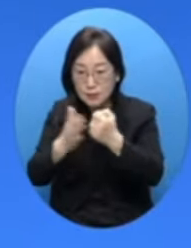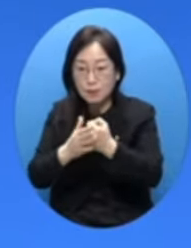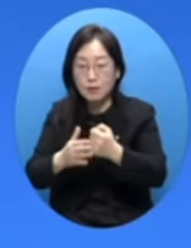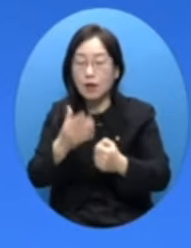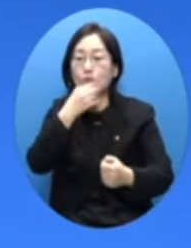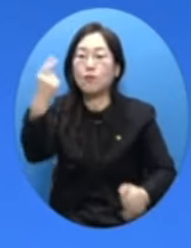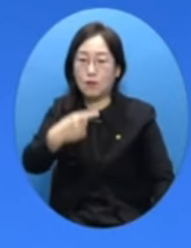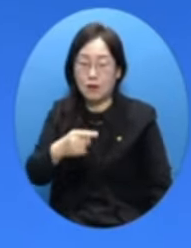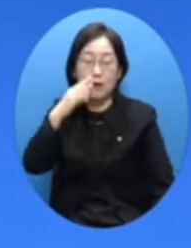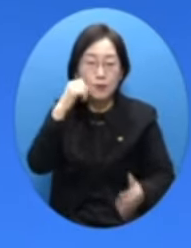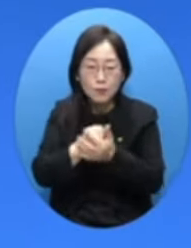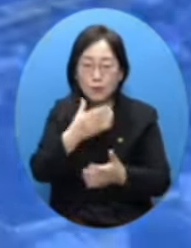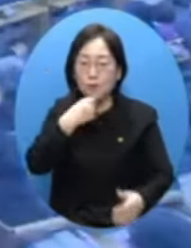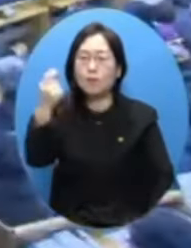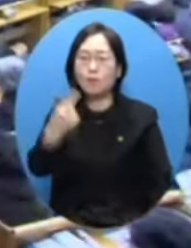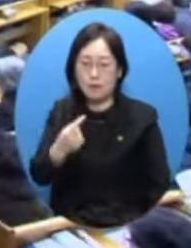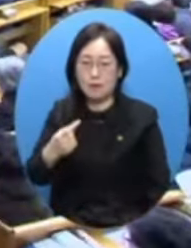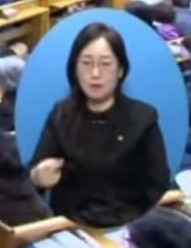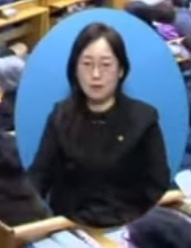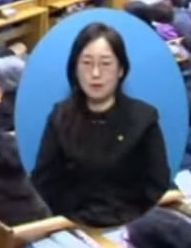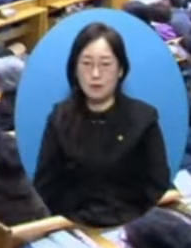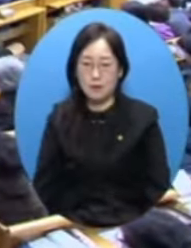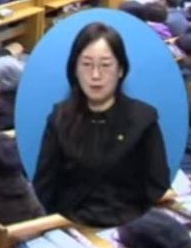임했습니다. 형통의 복이 임하게 되었던 것입니다.